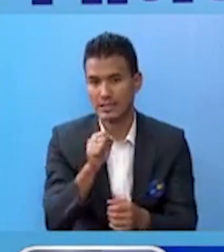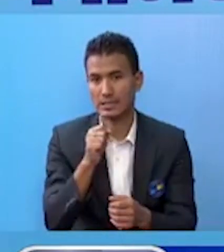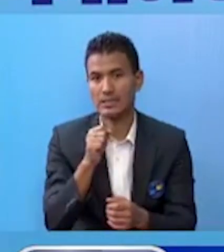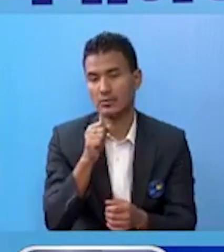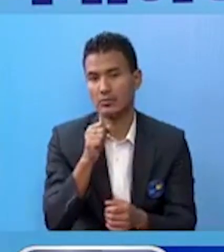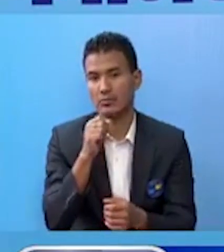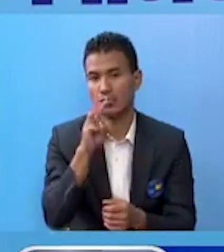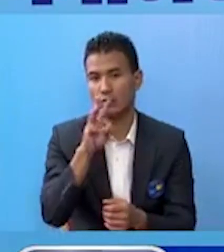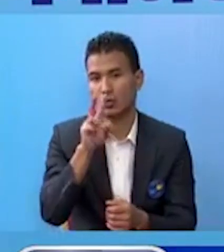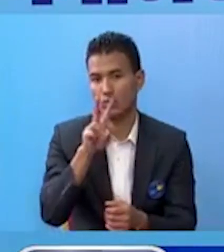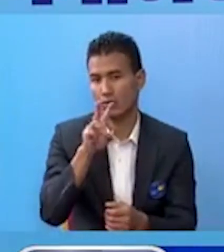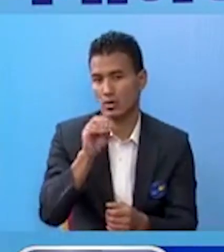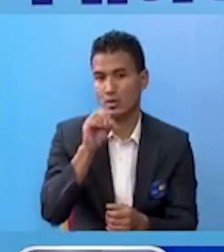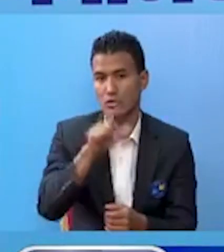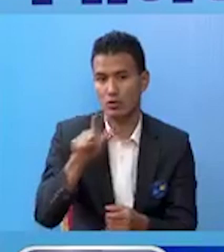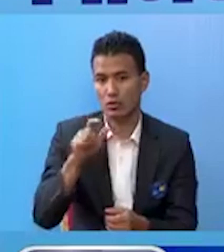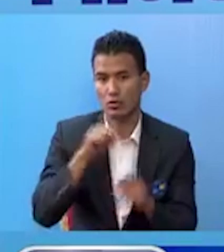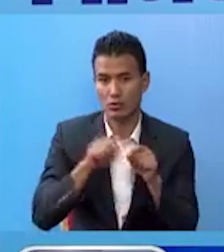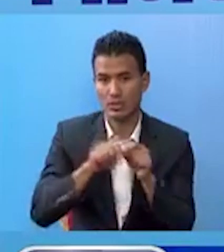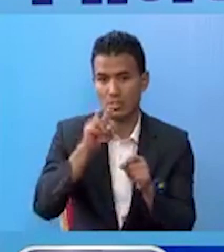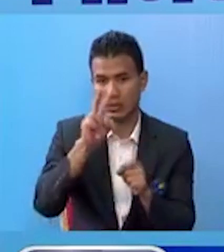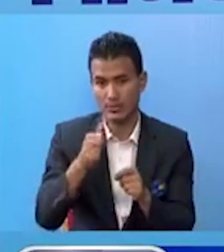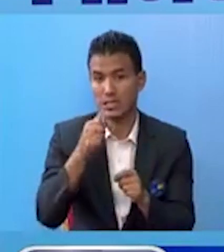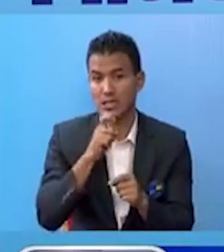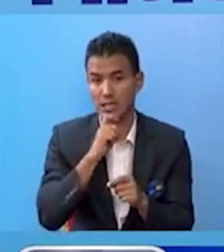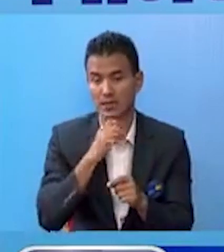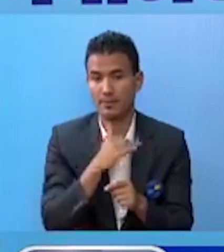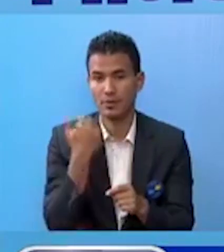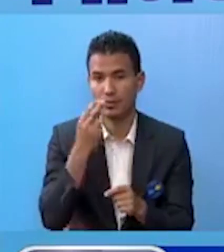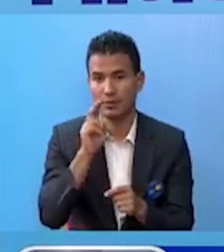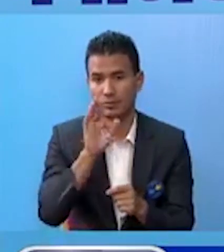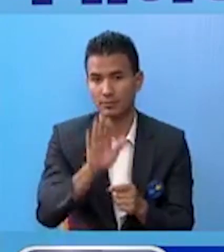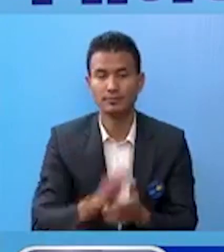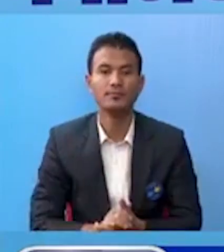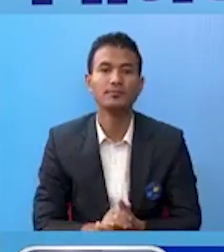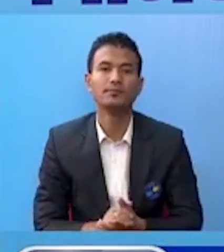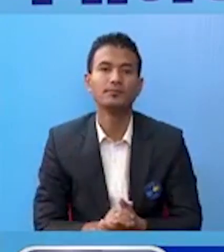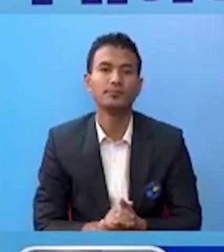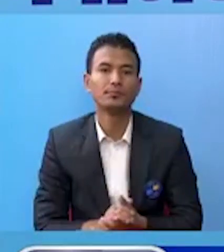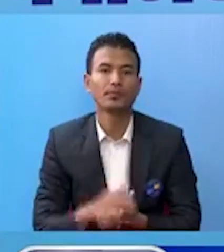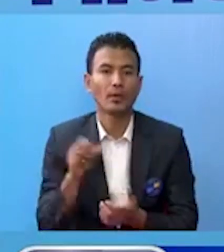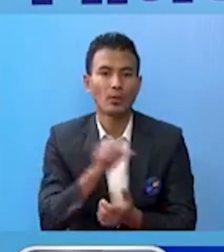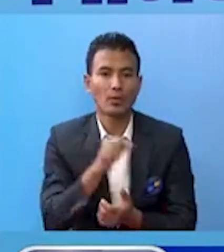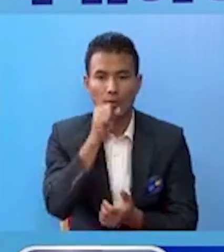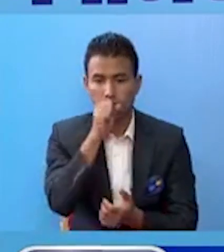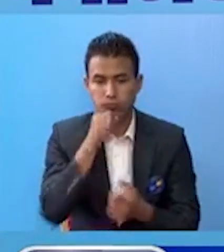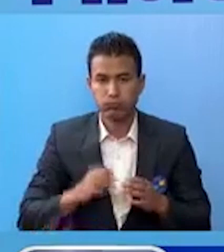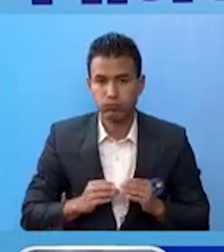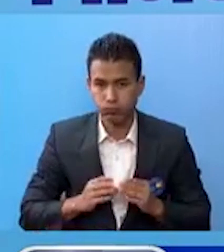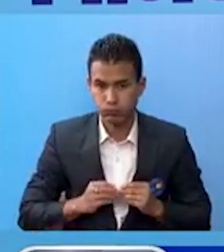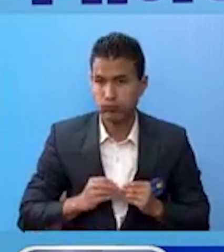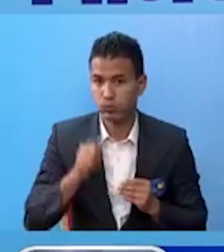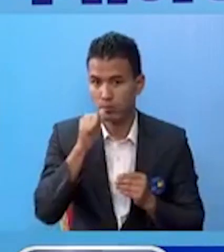मिति 2077 आषाढ 26 गते निधन भएको छ। उहाँ फोक्सोमा पानी जमेको